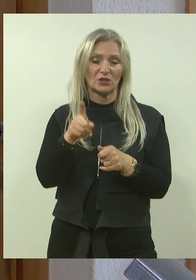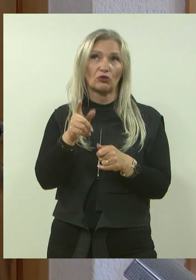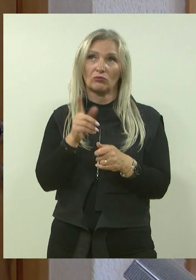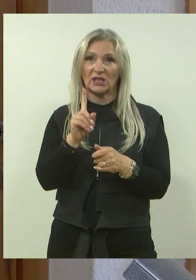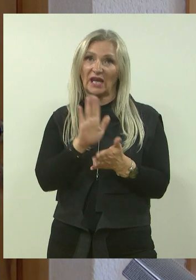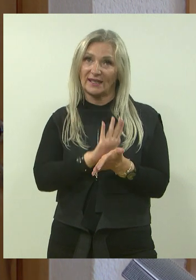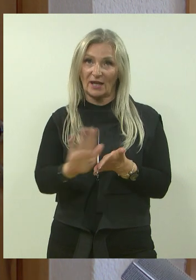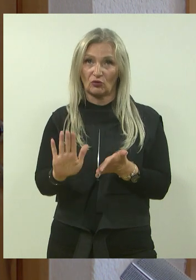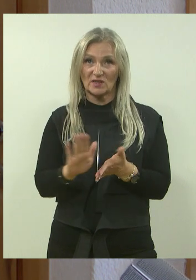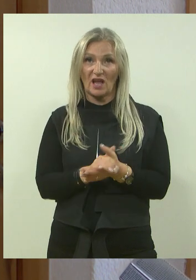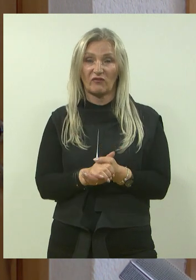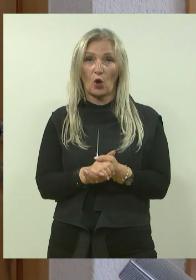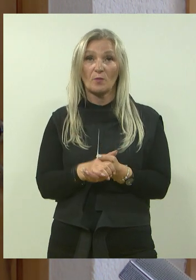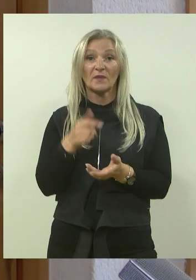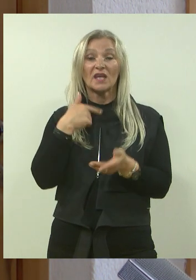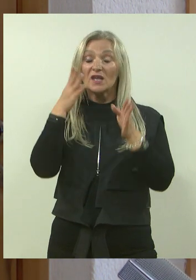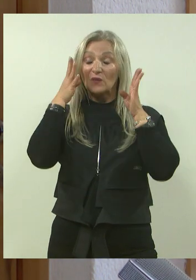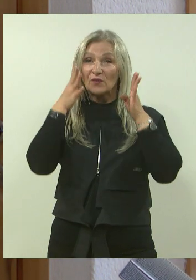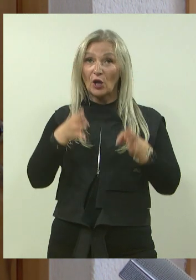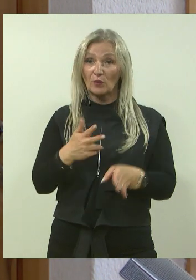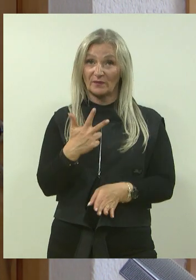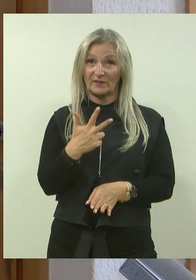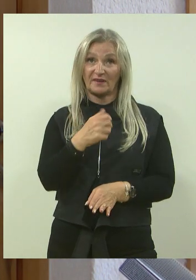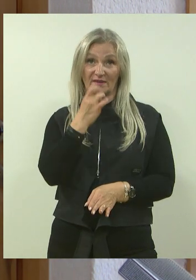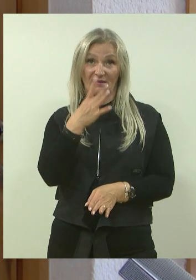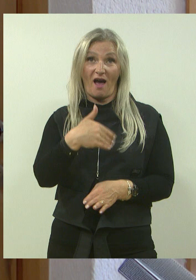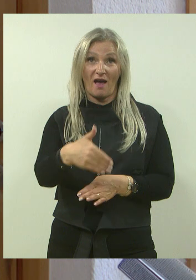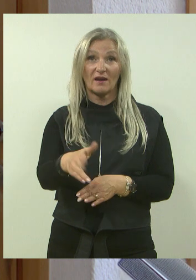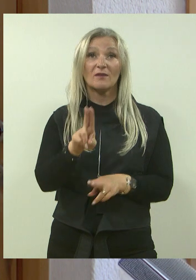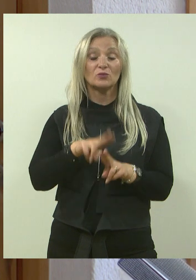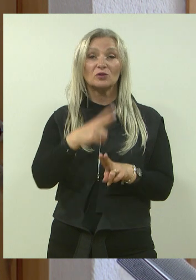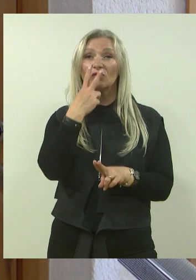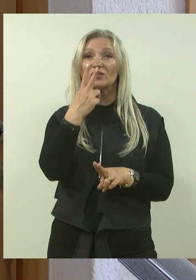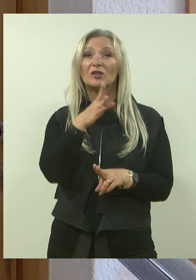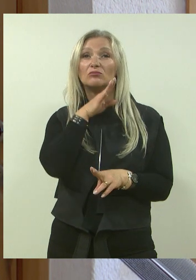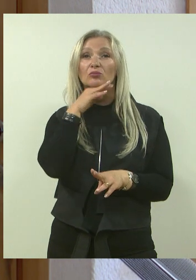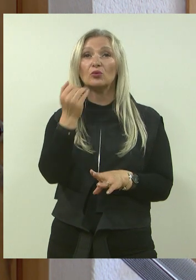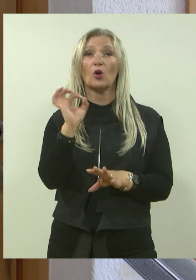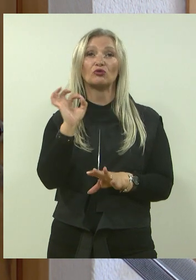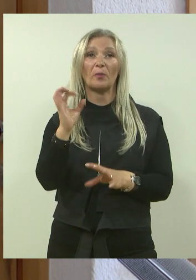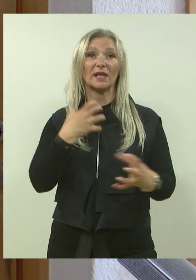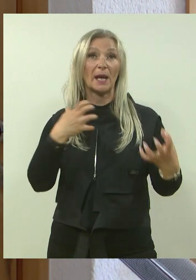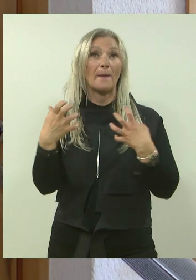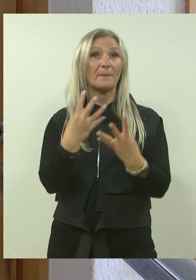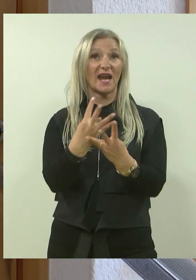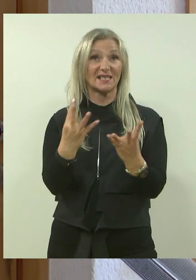nije jednostavna. Vjerujem da ćemo u ovo tri dana vidjeti puno dobrih predstava, da će